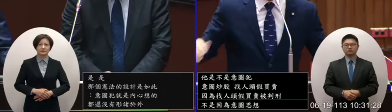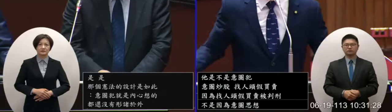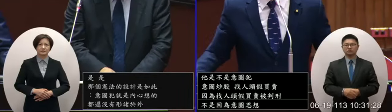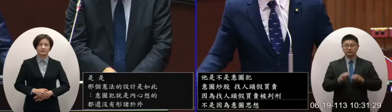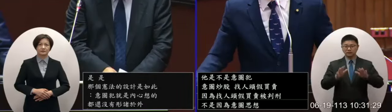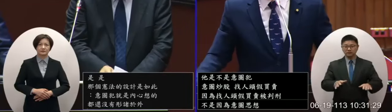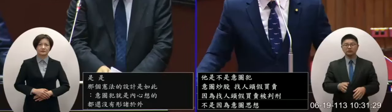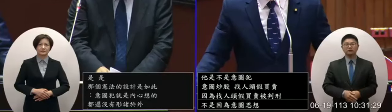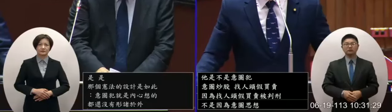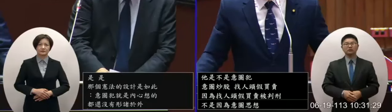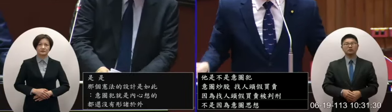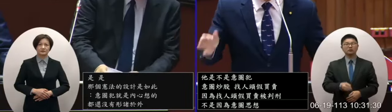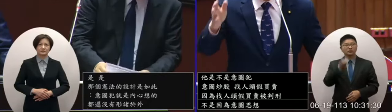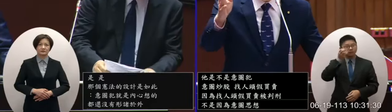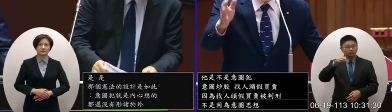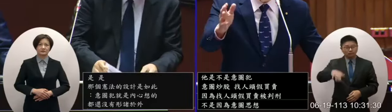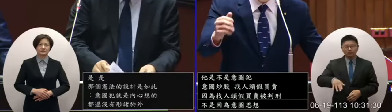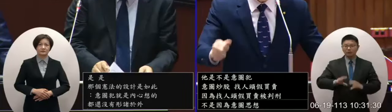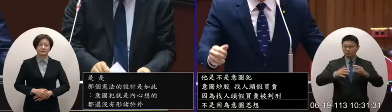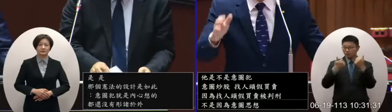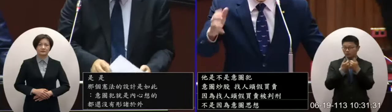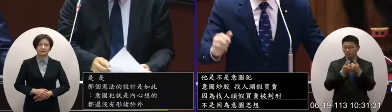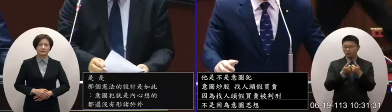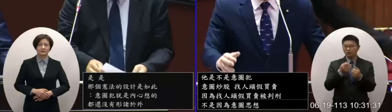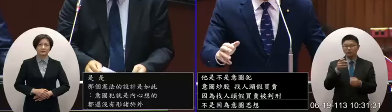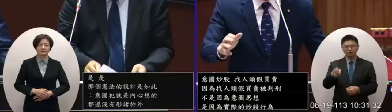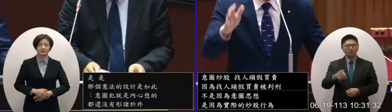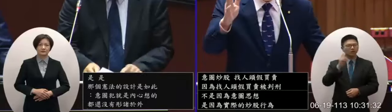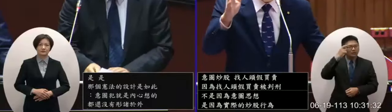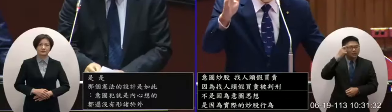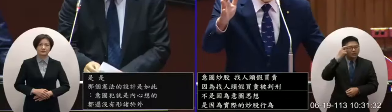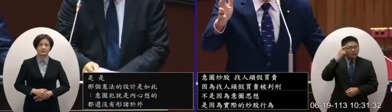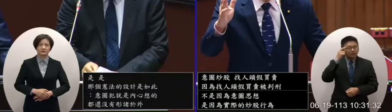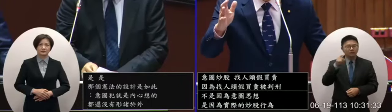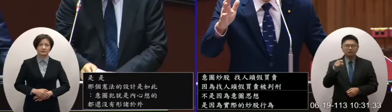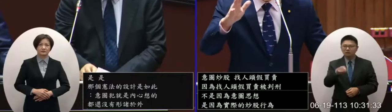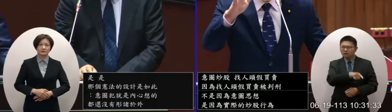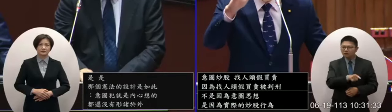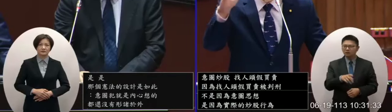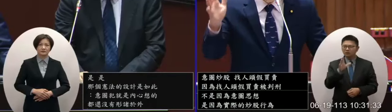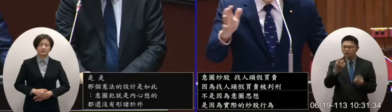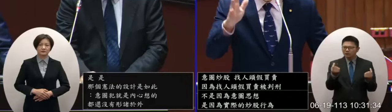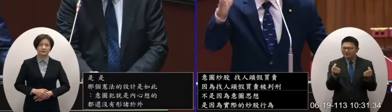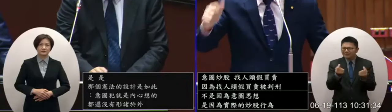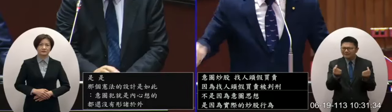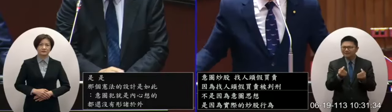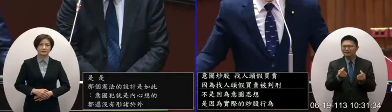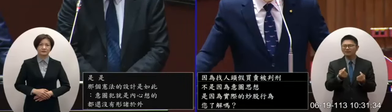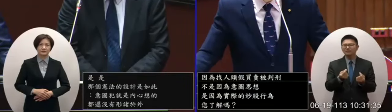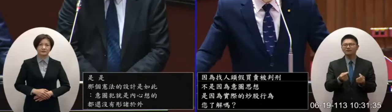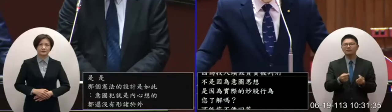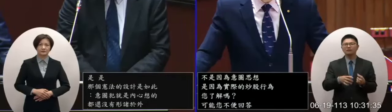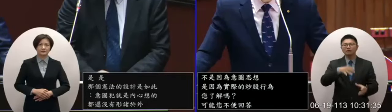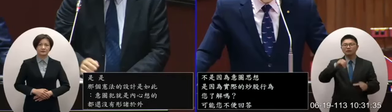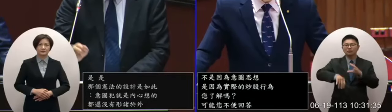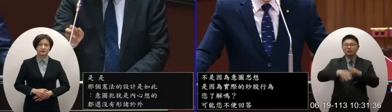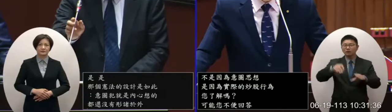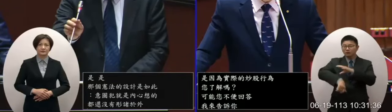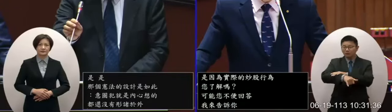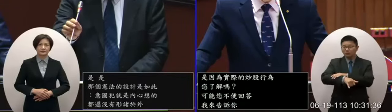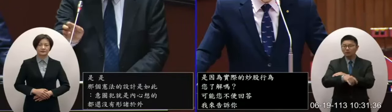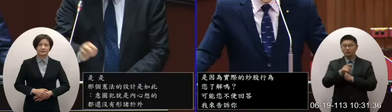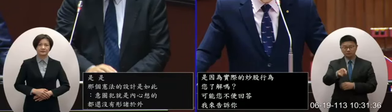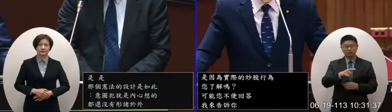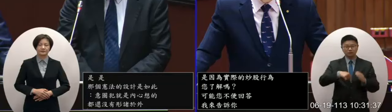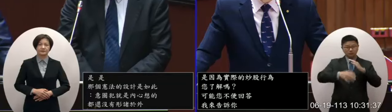个藐视国会，请问藐视跟意图，它是不是有点类似的一种抽象的概念？不，院